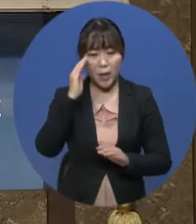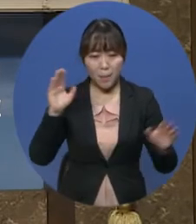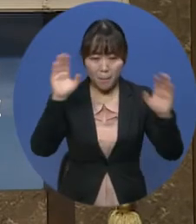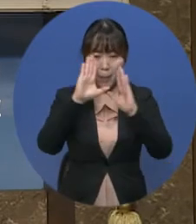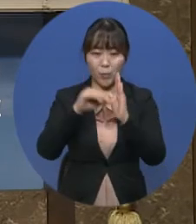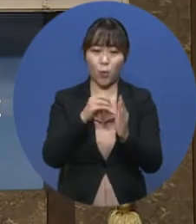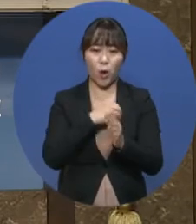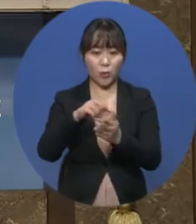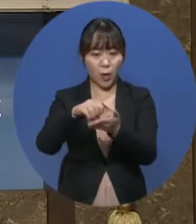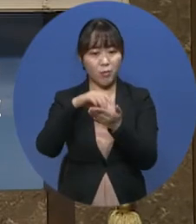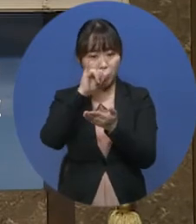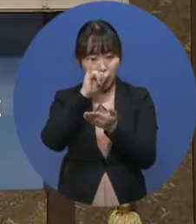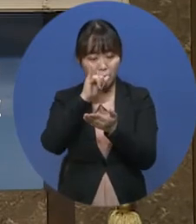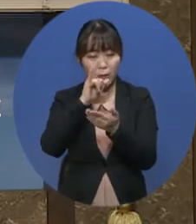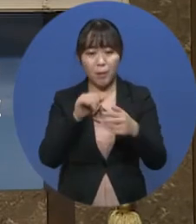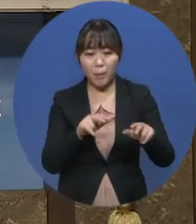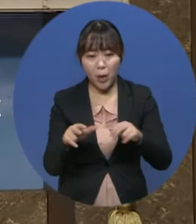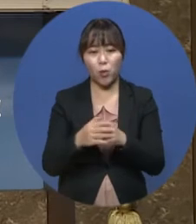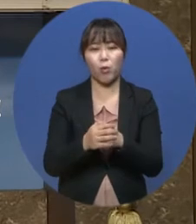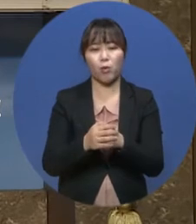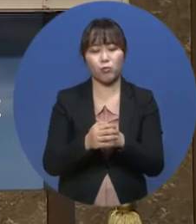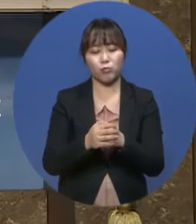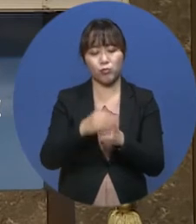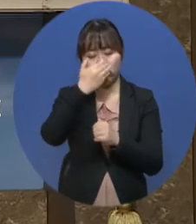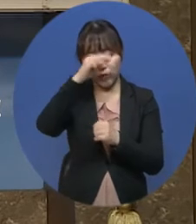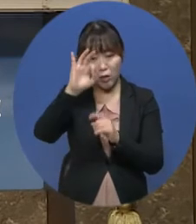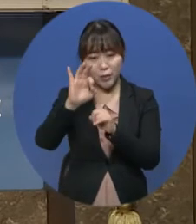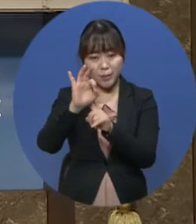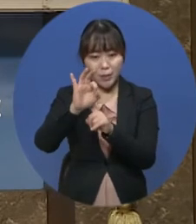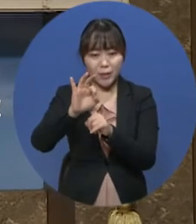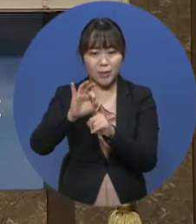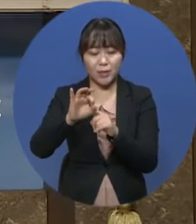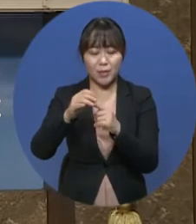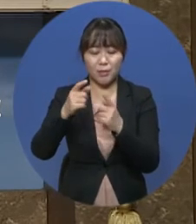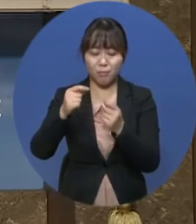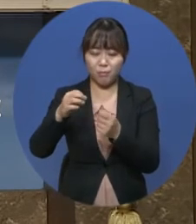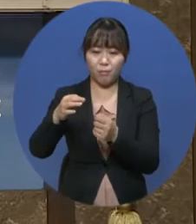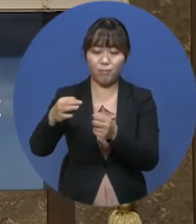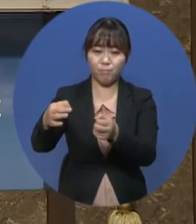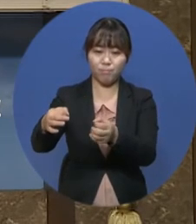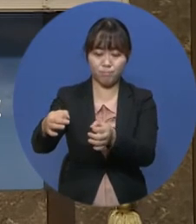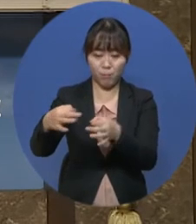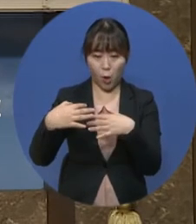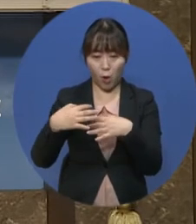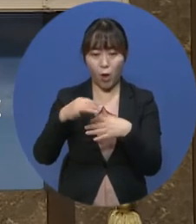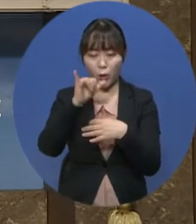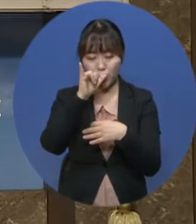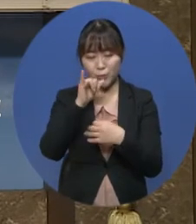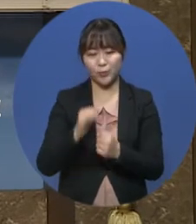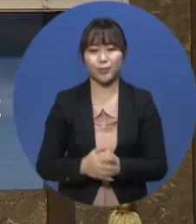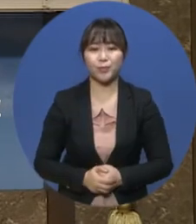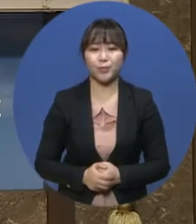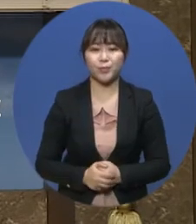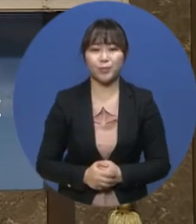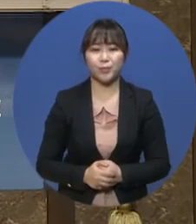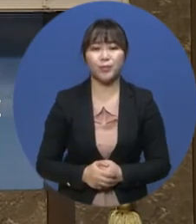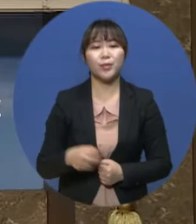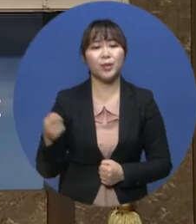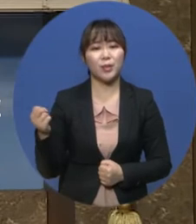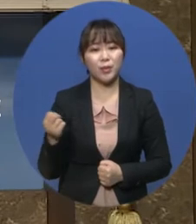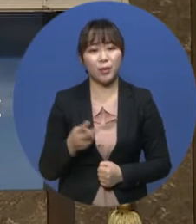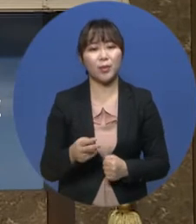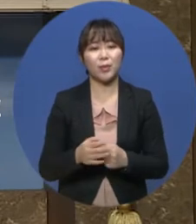계시고 그 축시 후원금을 이렇게 에 내주신 론도 계시고 4 또